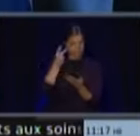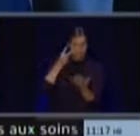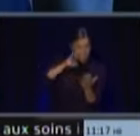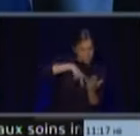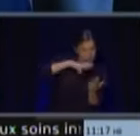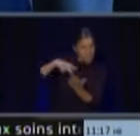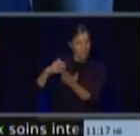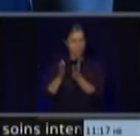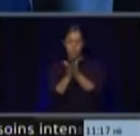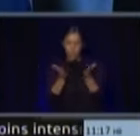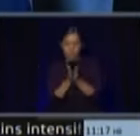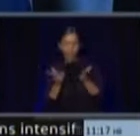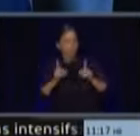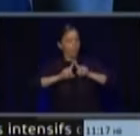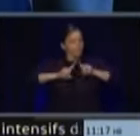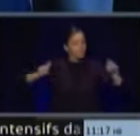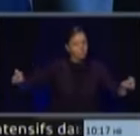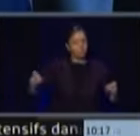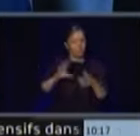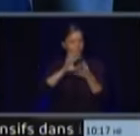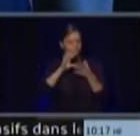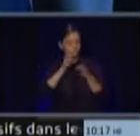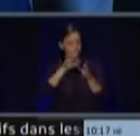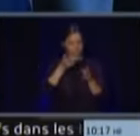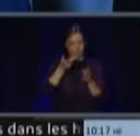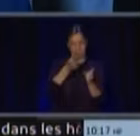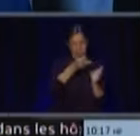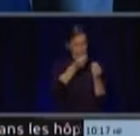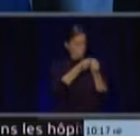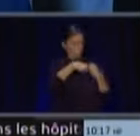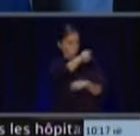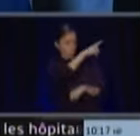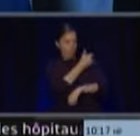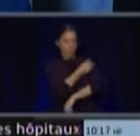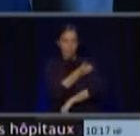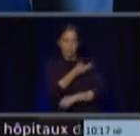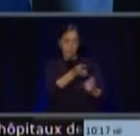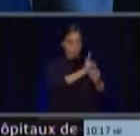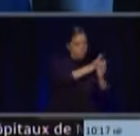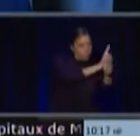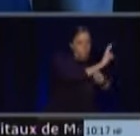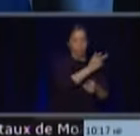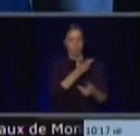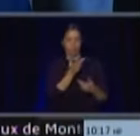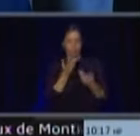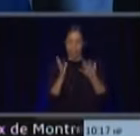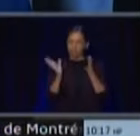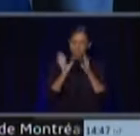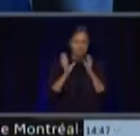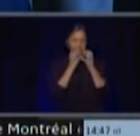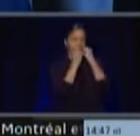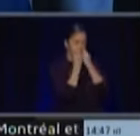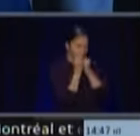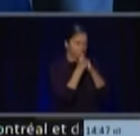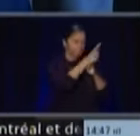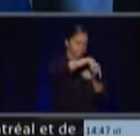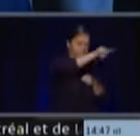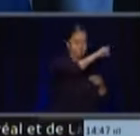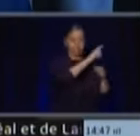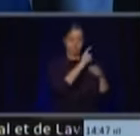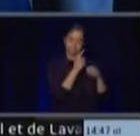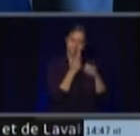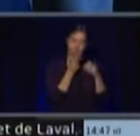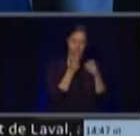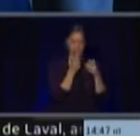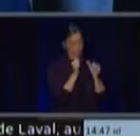malheureusement. Alors, c'est une mesure qui est pour les employés autant que pour les patients. Je le répète, le réseau de la santé